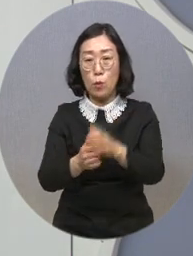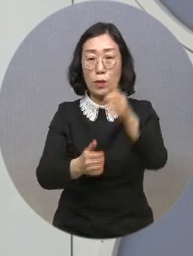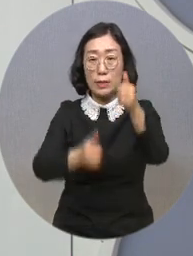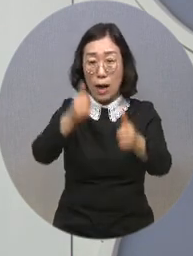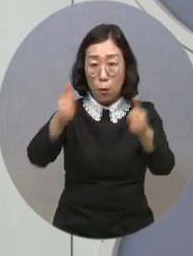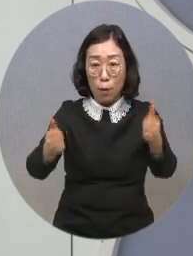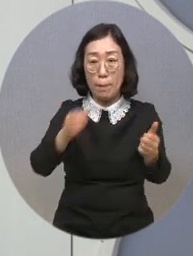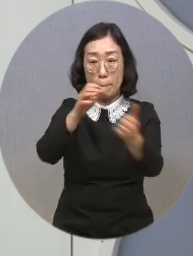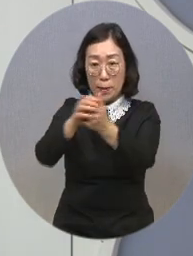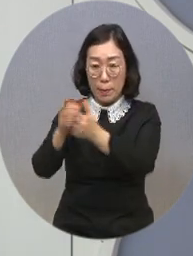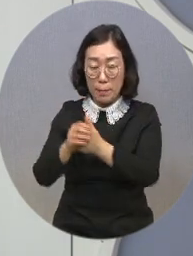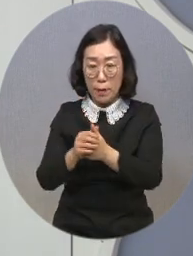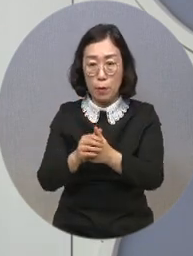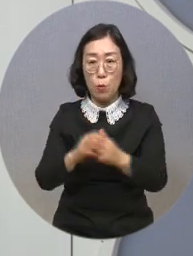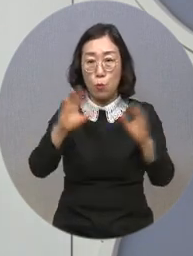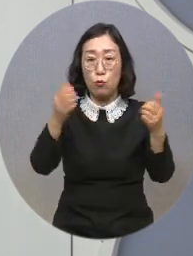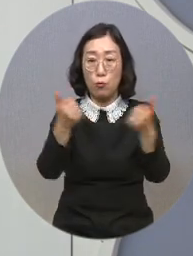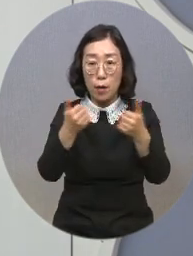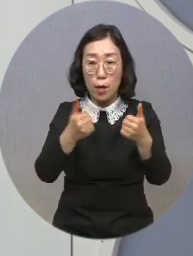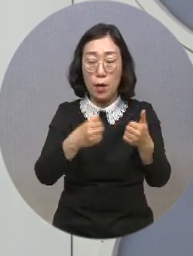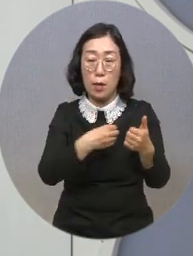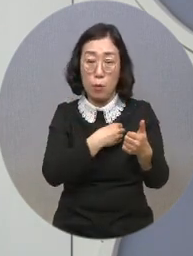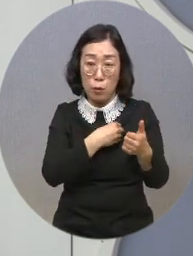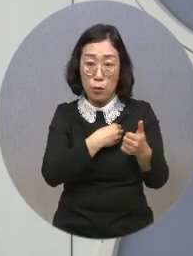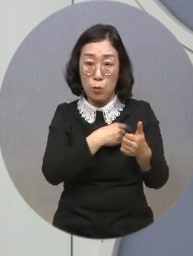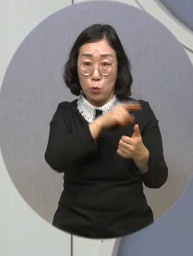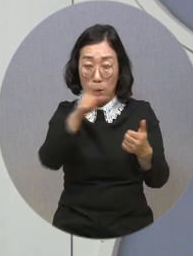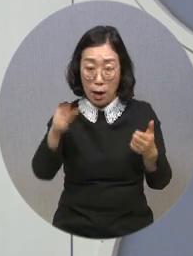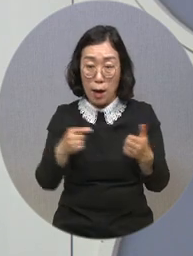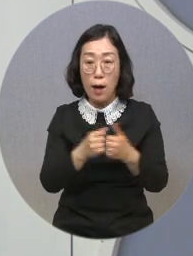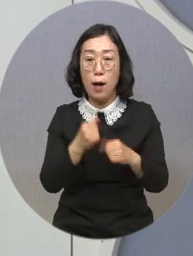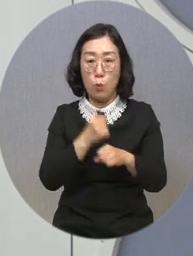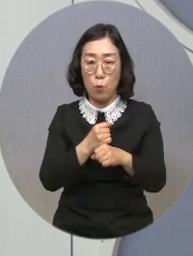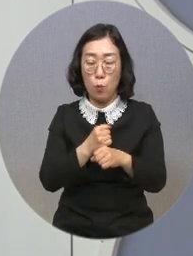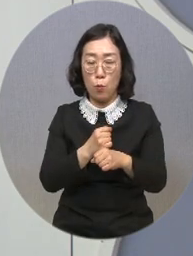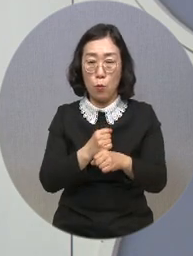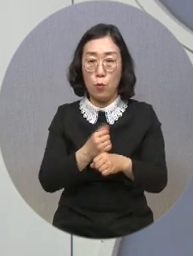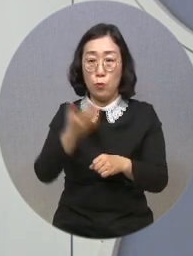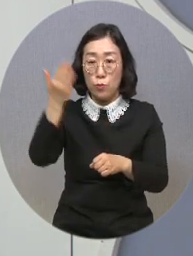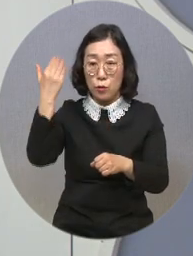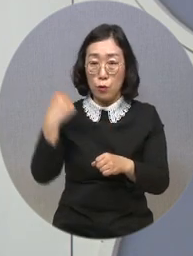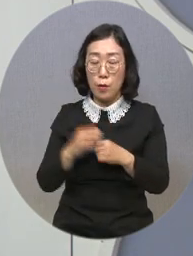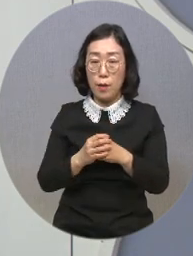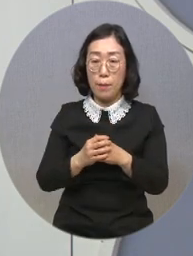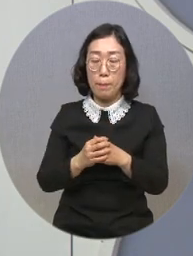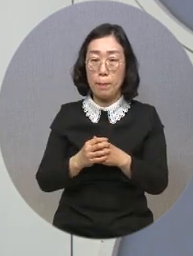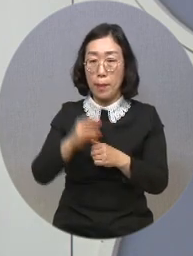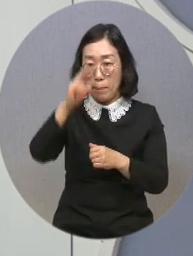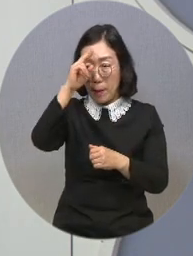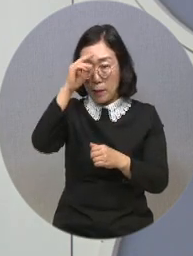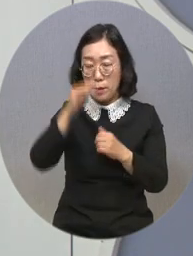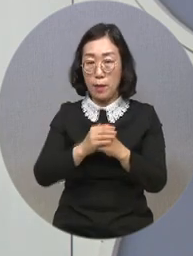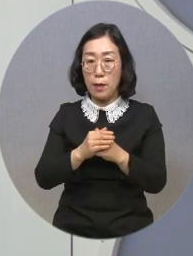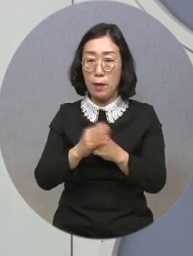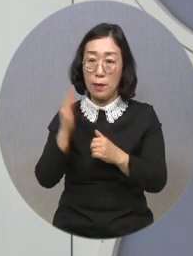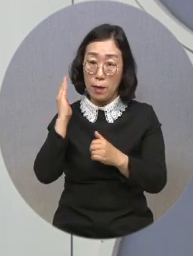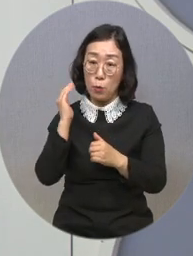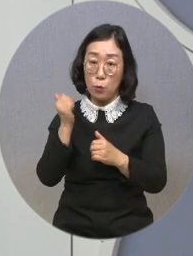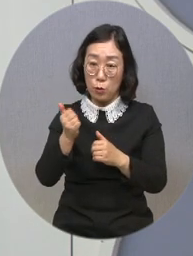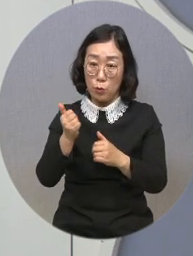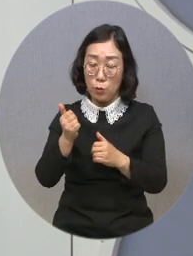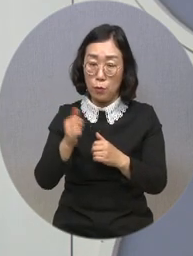또 제가 국회의원도 좀 같이 하고 제가 이제 국회의원 하면서 청와대에 갔었어요. 박근혜 대통령한테 제가